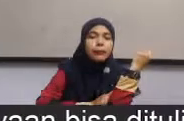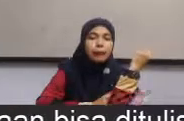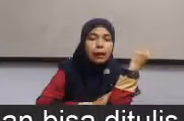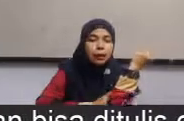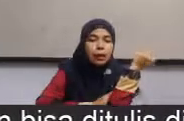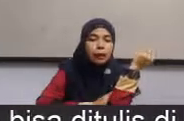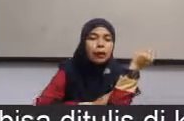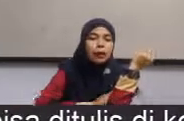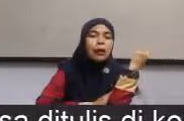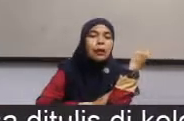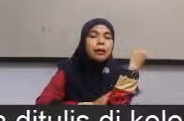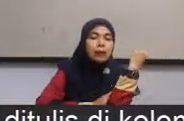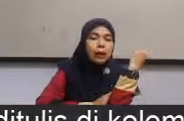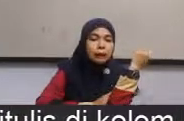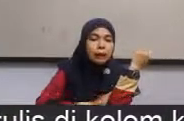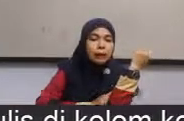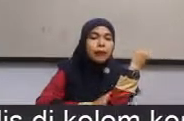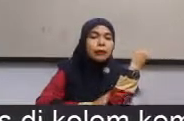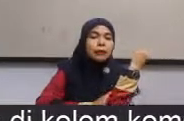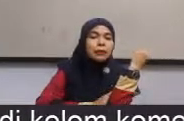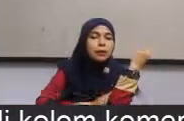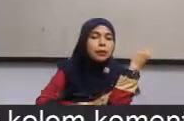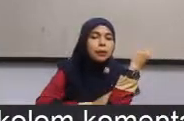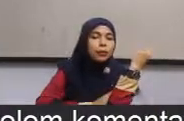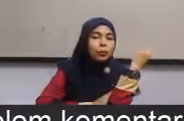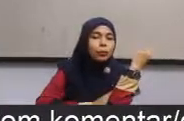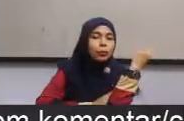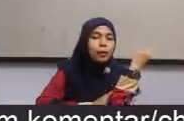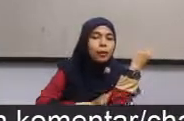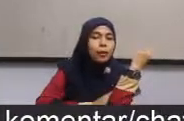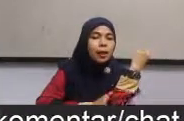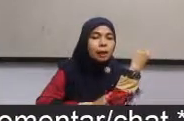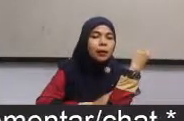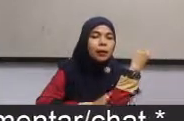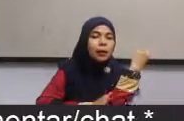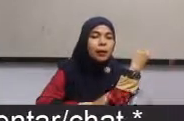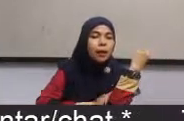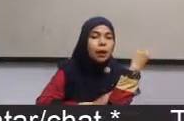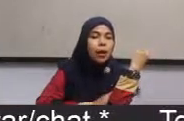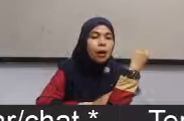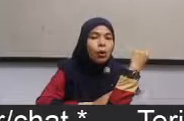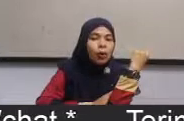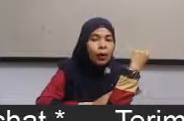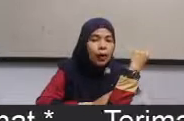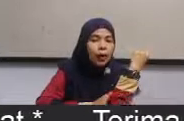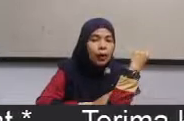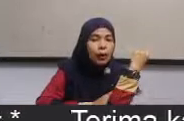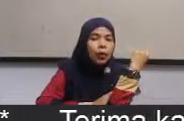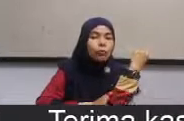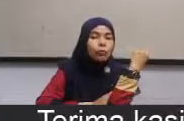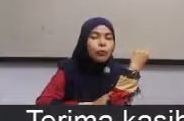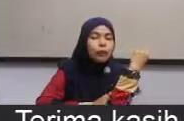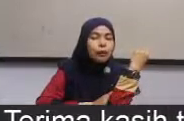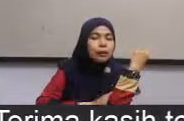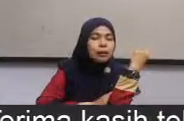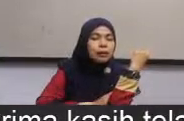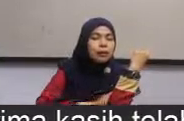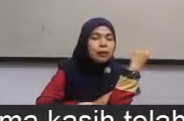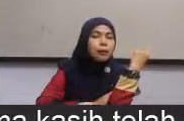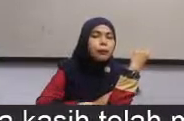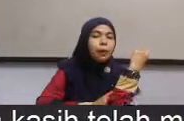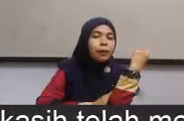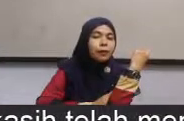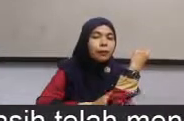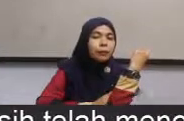kepentingan keluarga kerabat diatas kepentingan umum dengan memilih orang atau bukan atas dasar